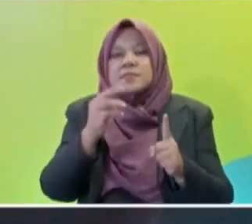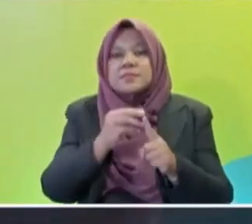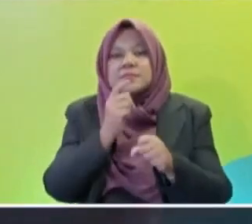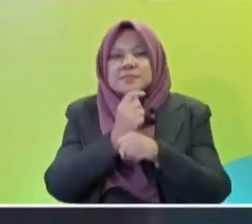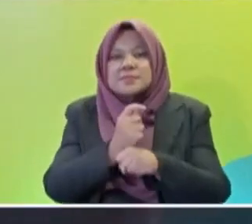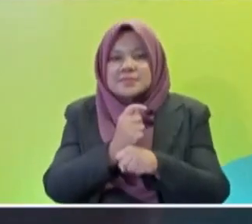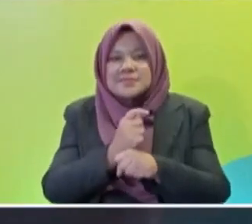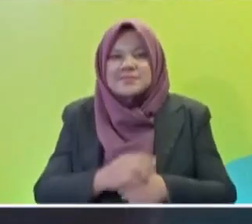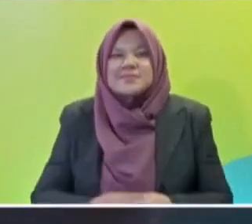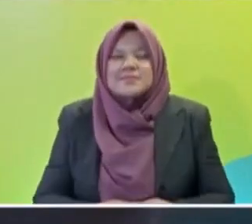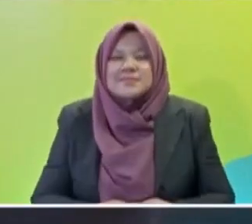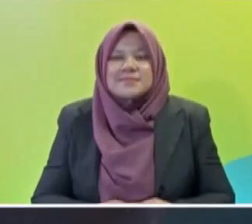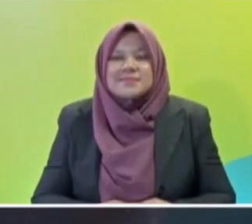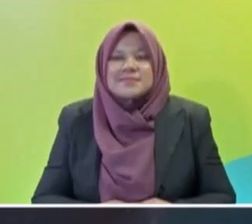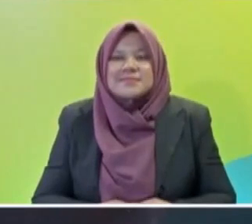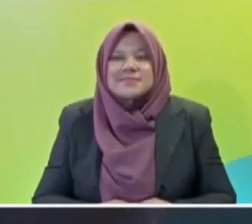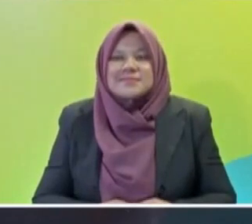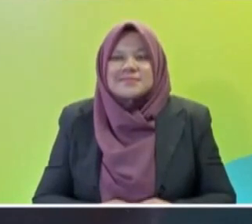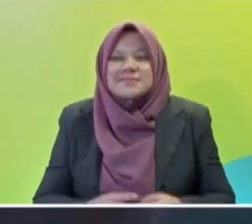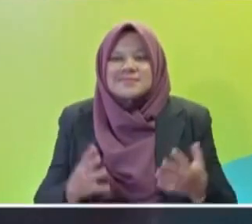nah oke Alhamdulillah